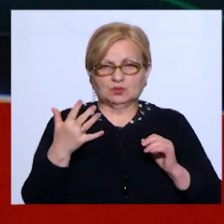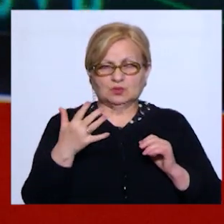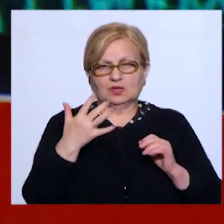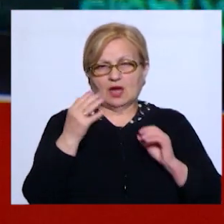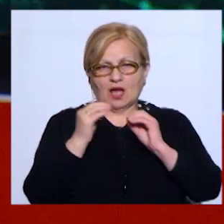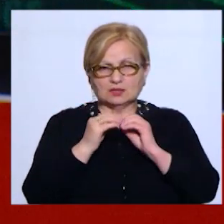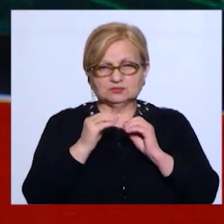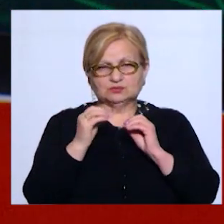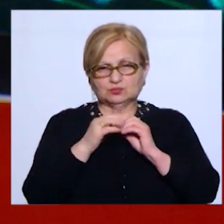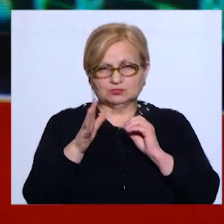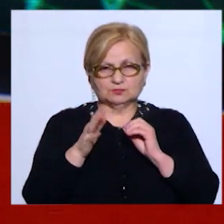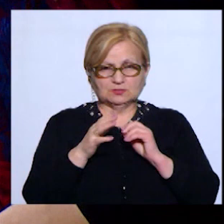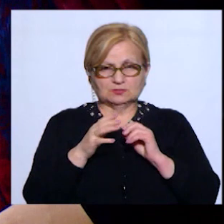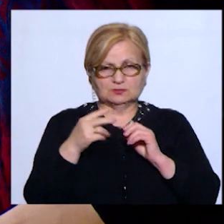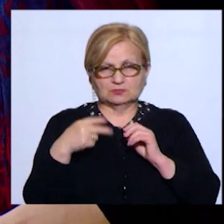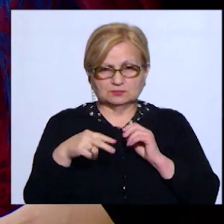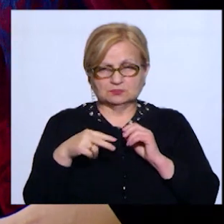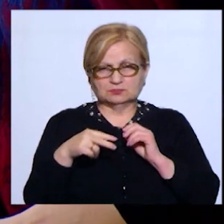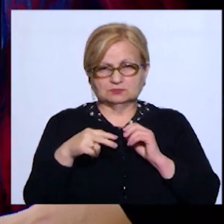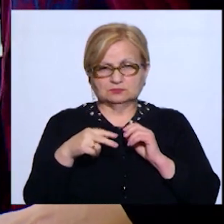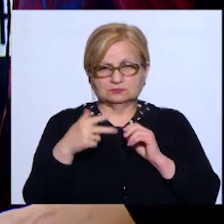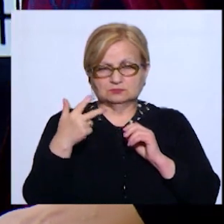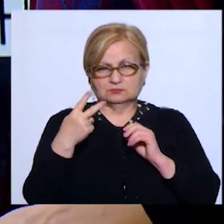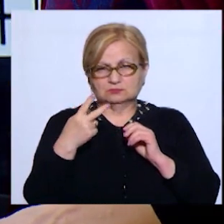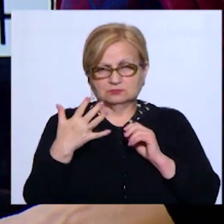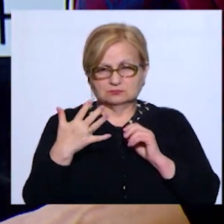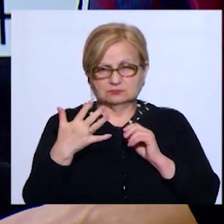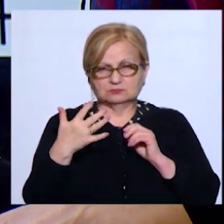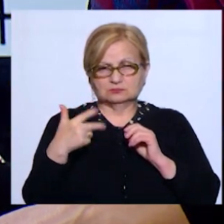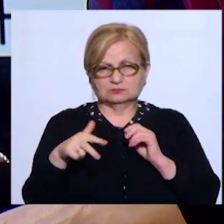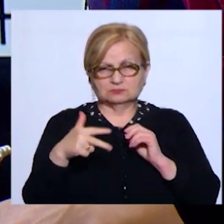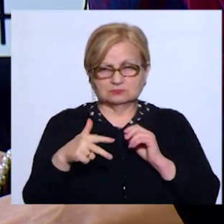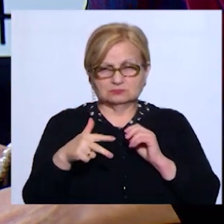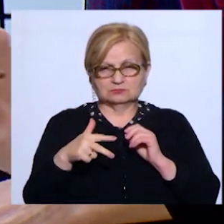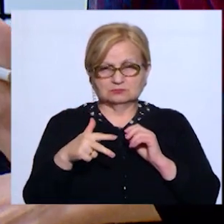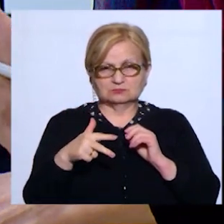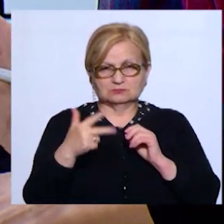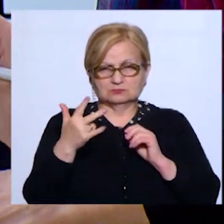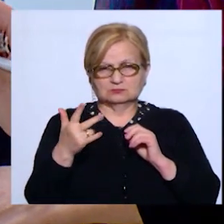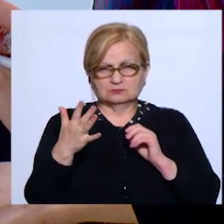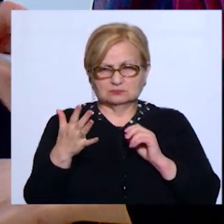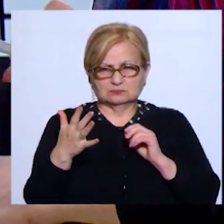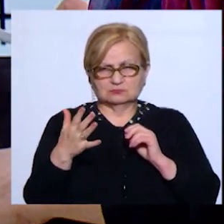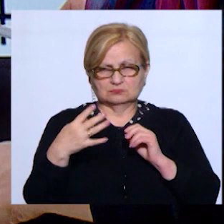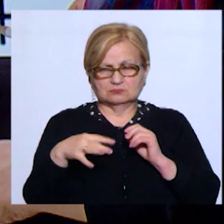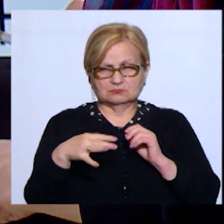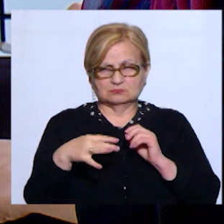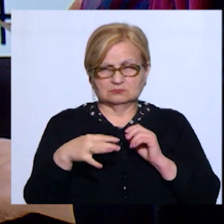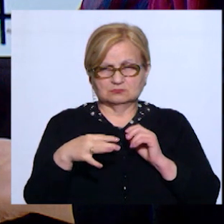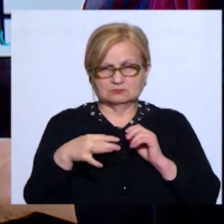10 15 20 25 30 35